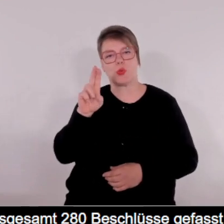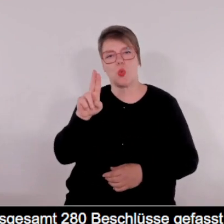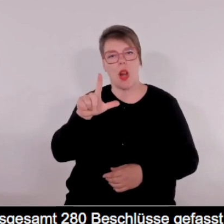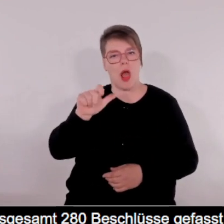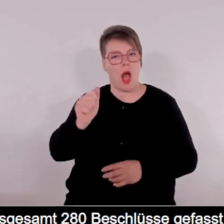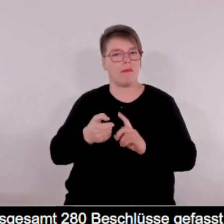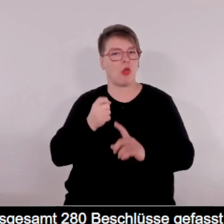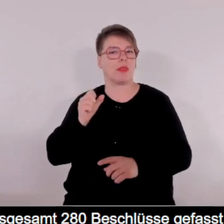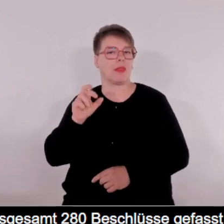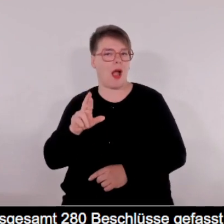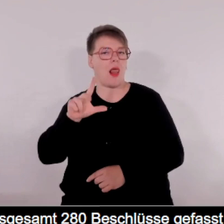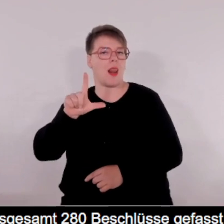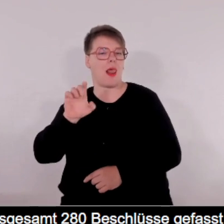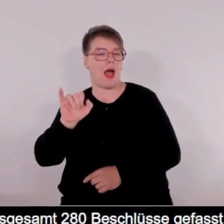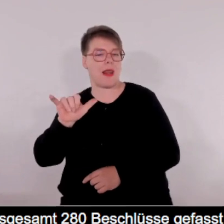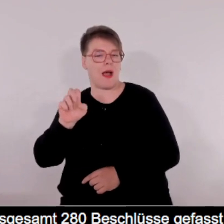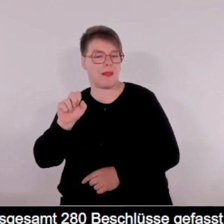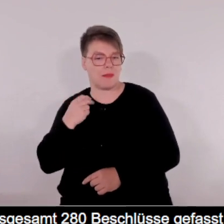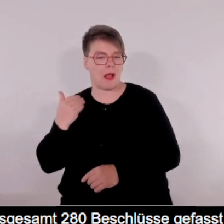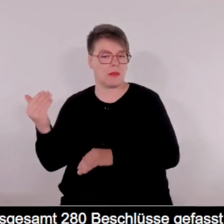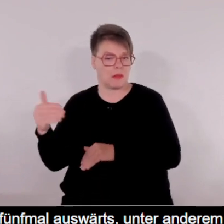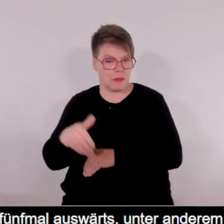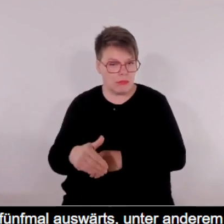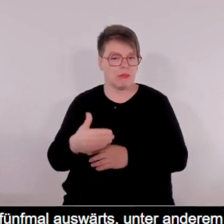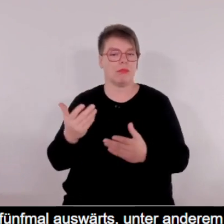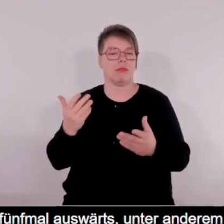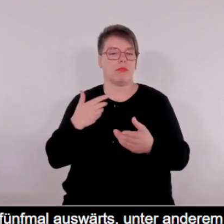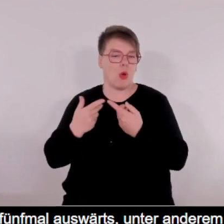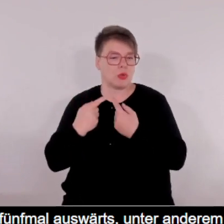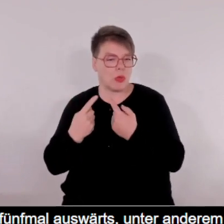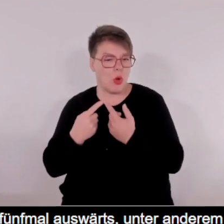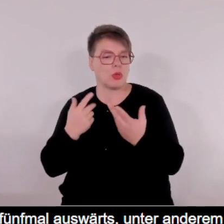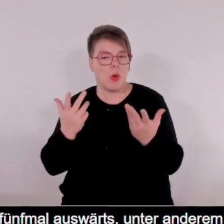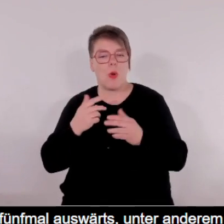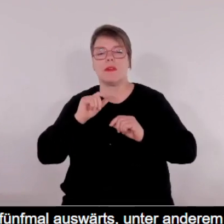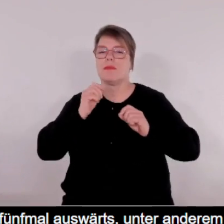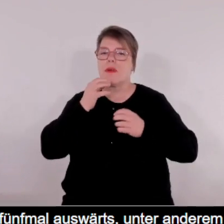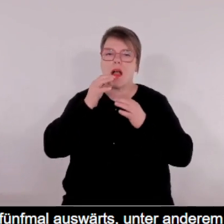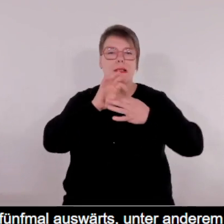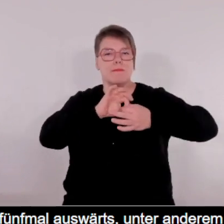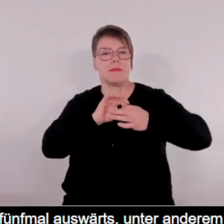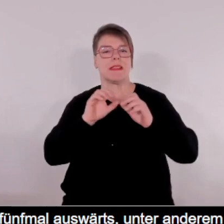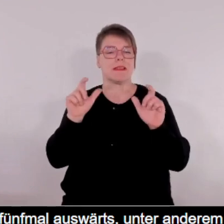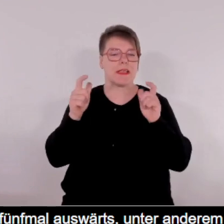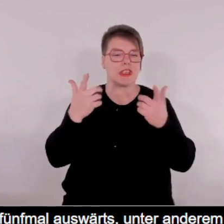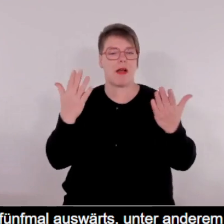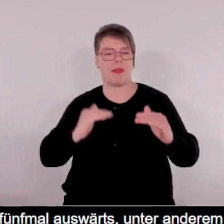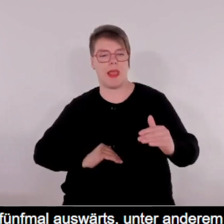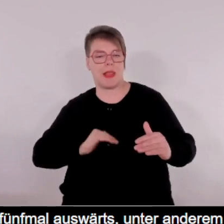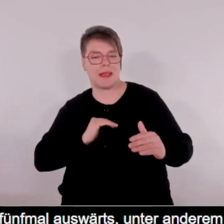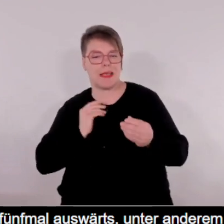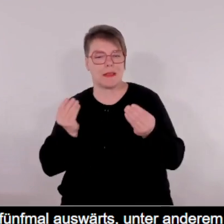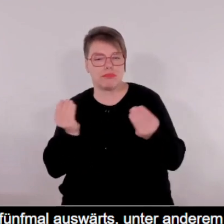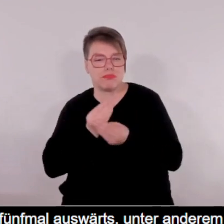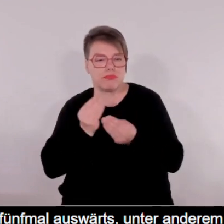und dem Stellvertreter, oder dem Zentralrat der Juden, mit dem Dr. Schuster. Und wir hatten mit Sachsen und mit Nordrhein